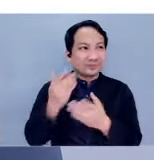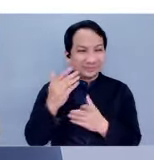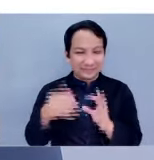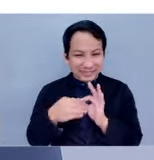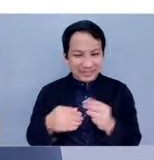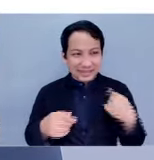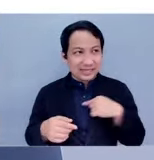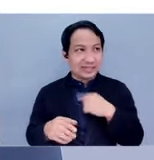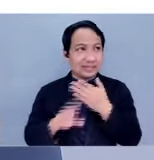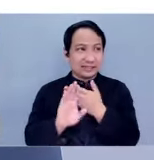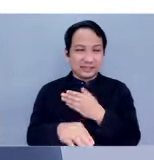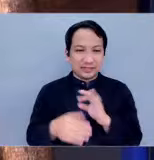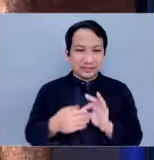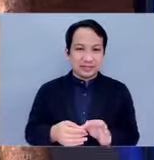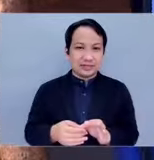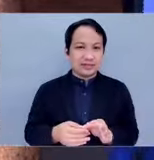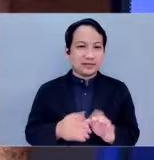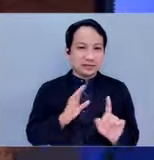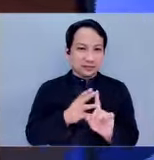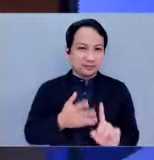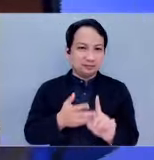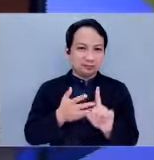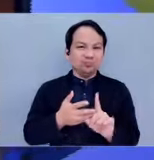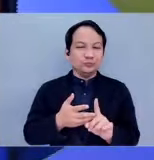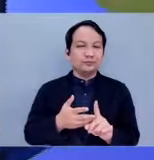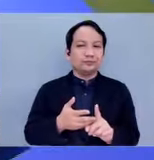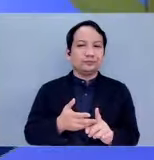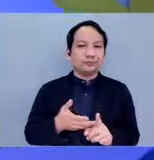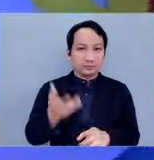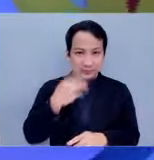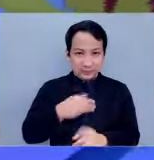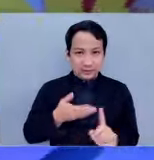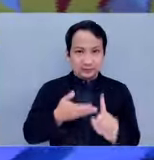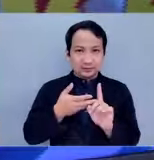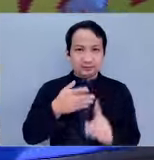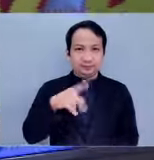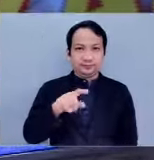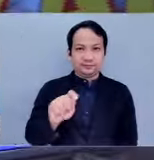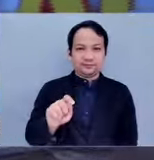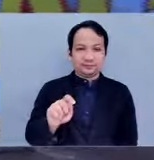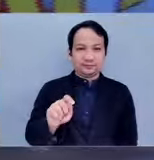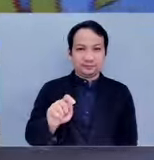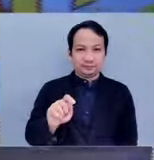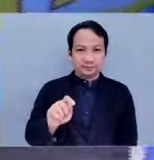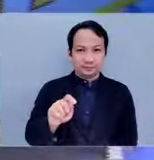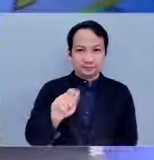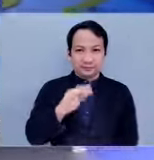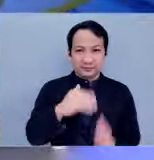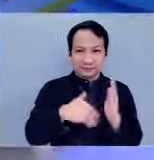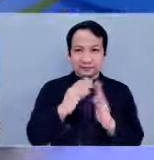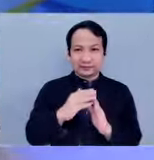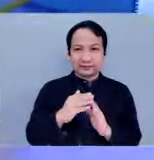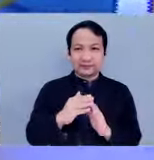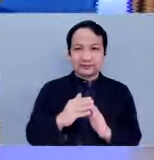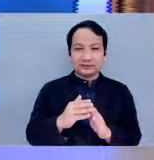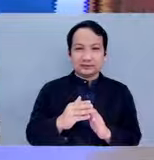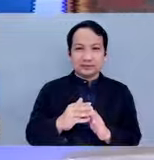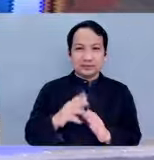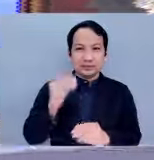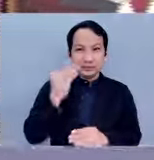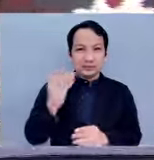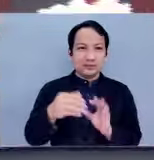aming pagbabalik, ibibida natin ang nakakabilib na pet portraits ni Benjamin Te ng Marge Hall.